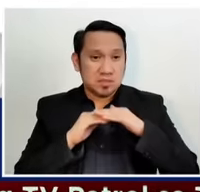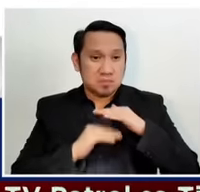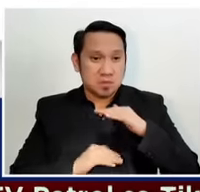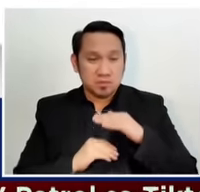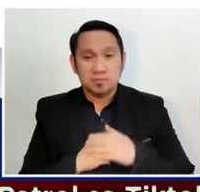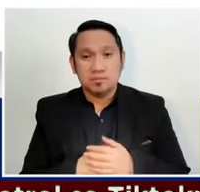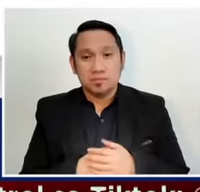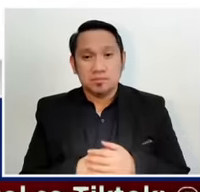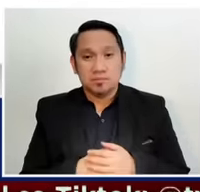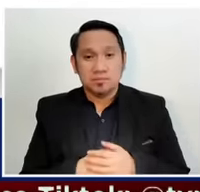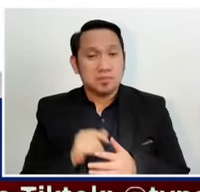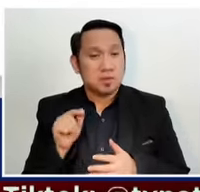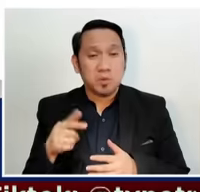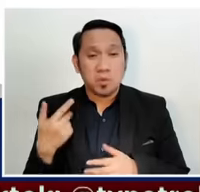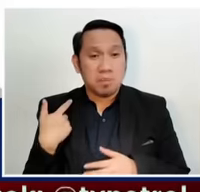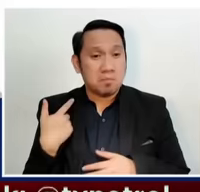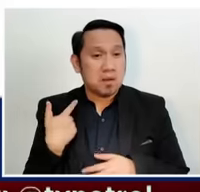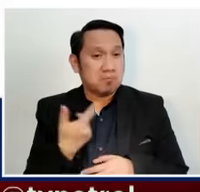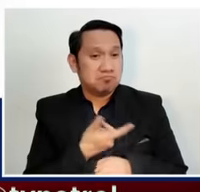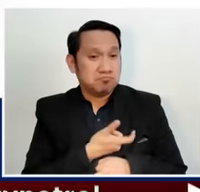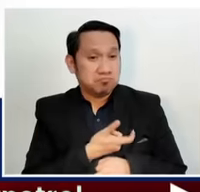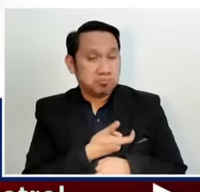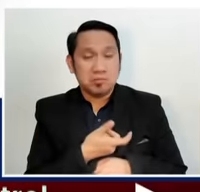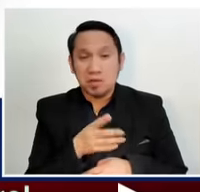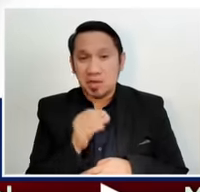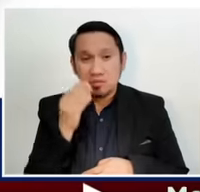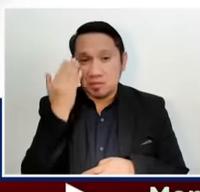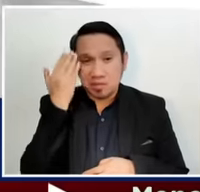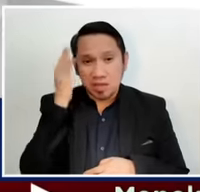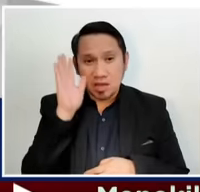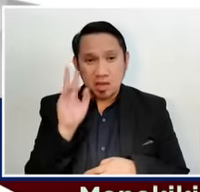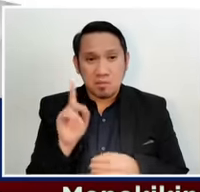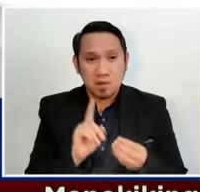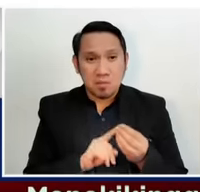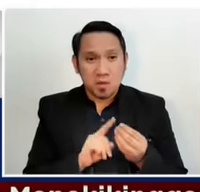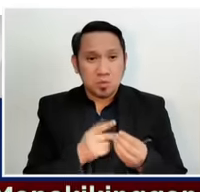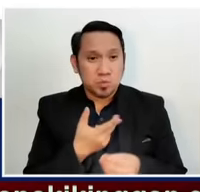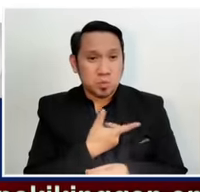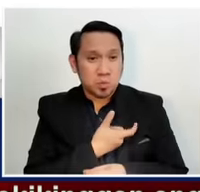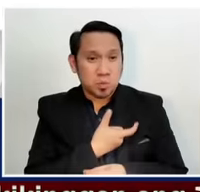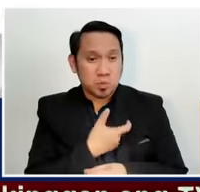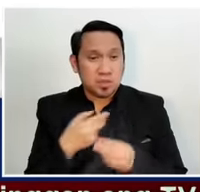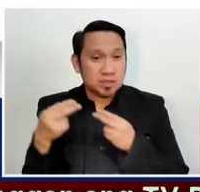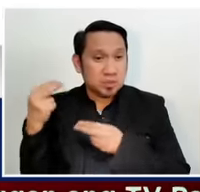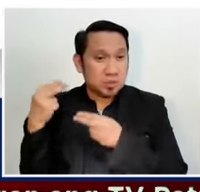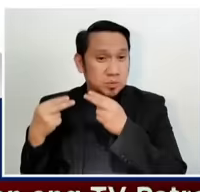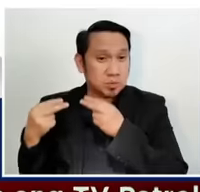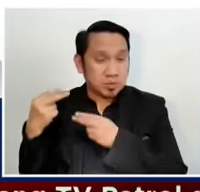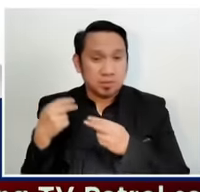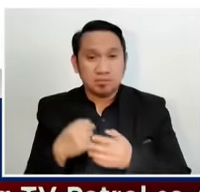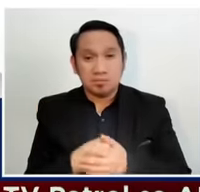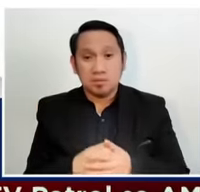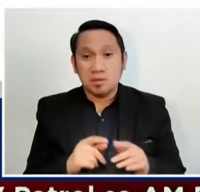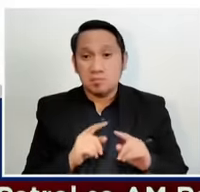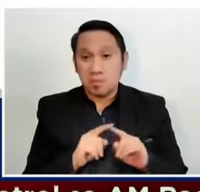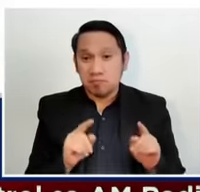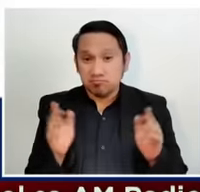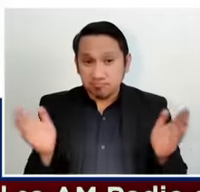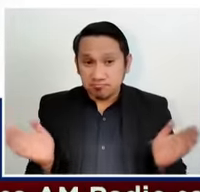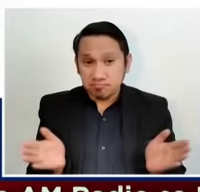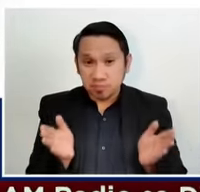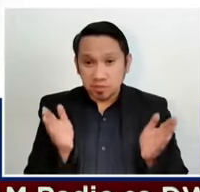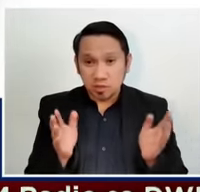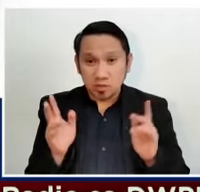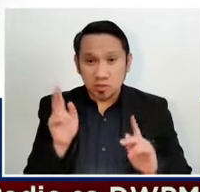bawat 10 ay hindi bakunado o hindi alam ang vaccination history. Samantala, hinihikayat naman ng DOH ang publiko